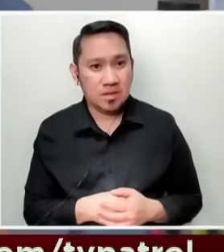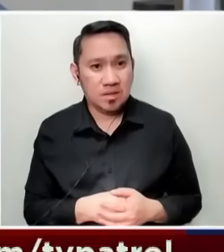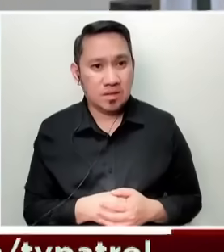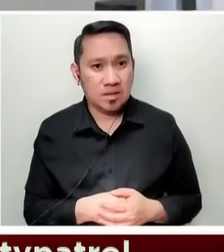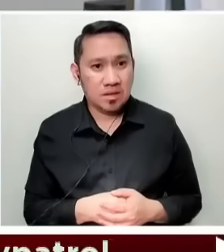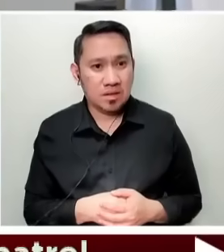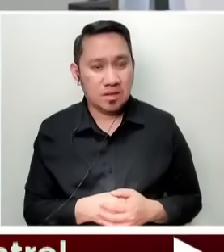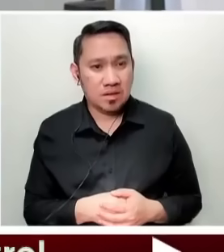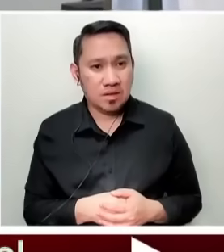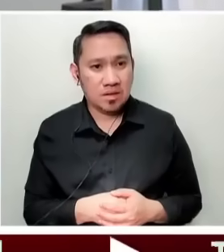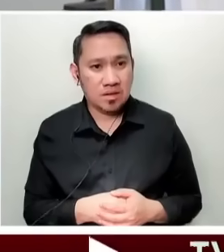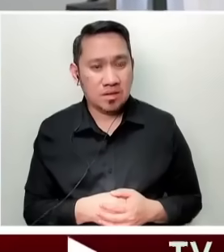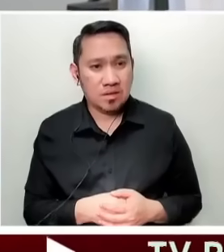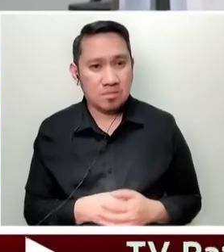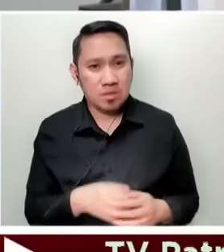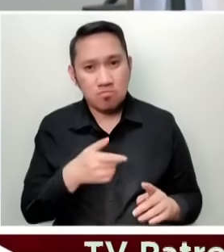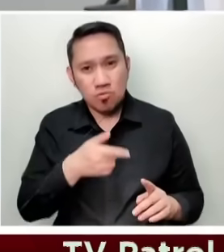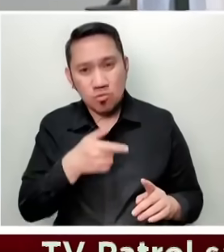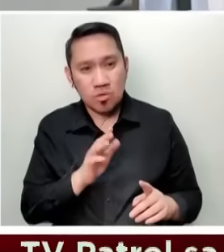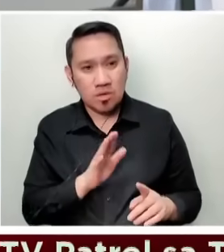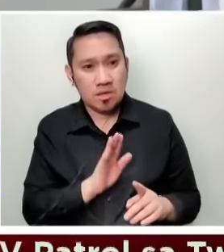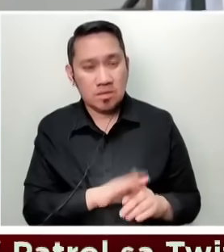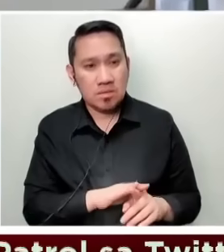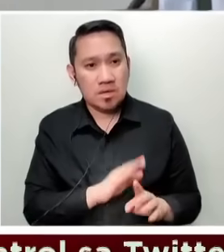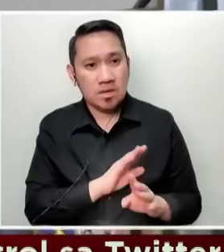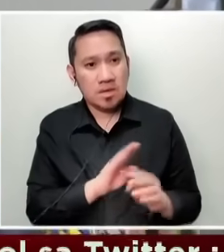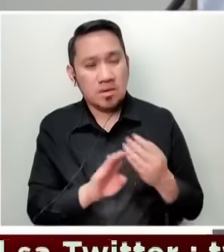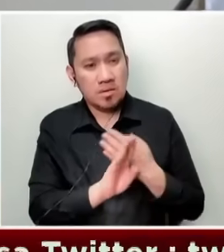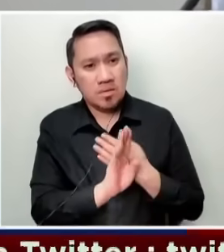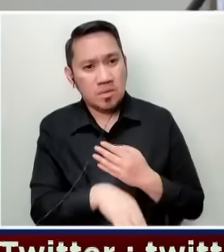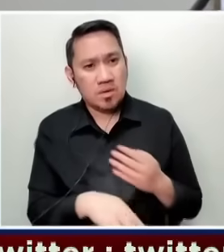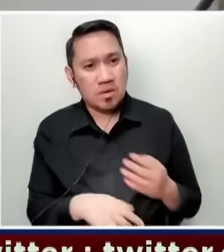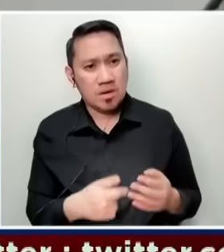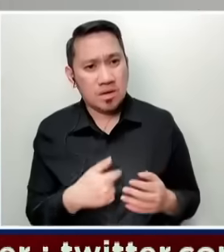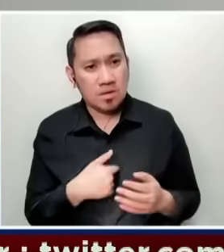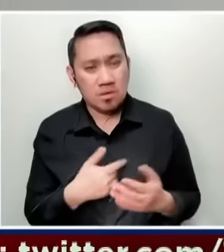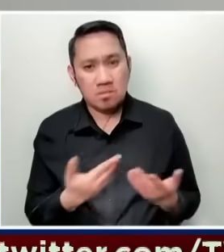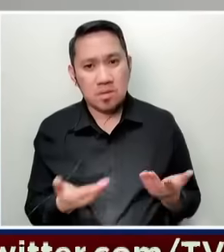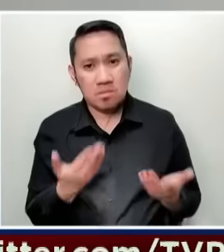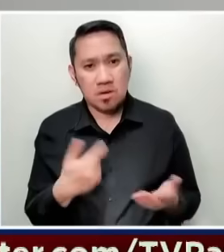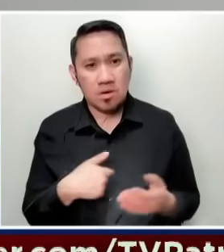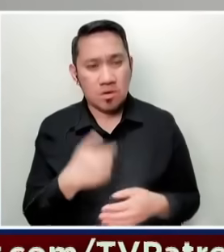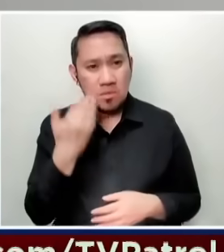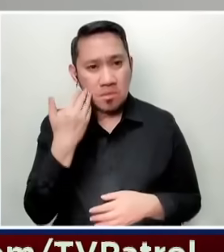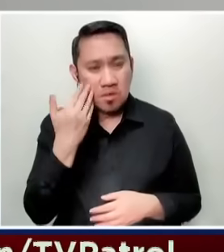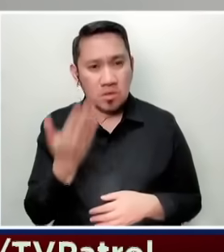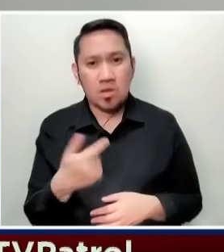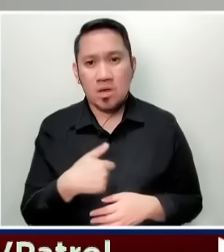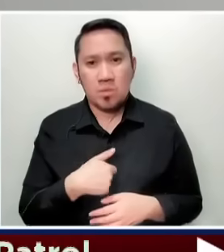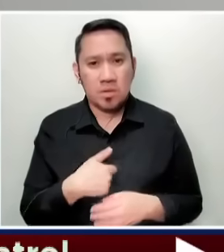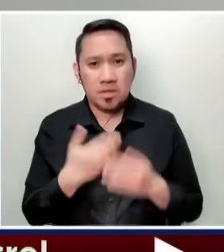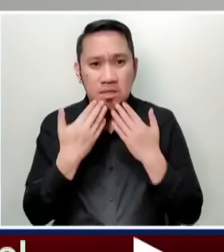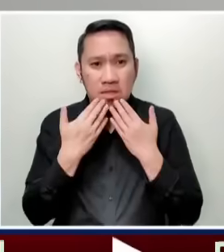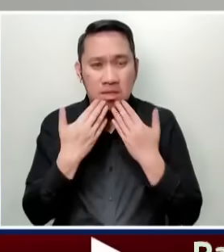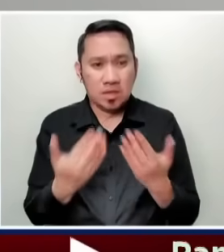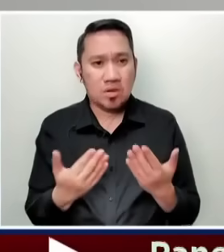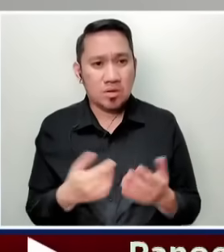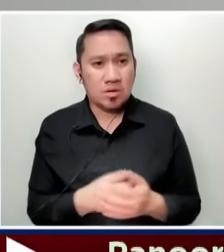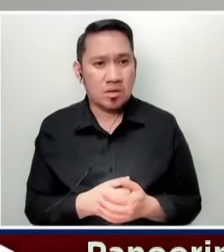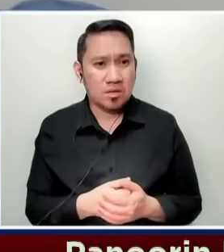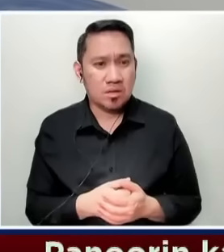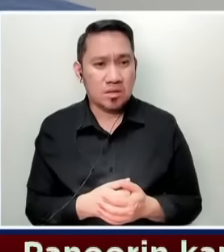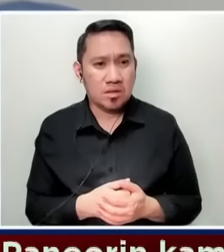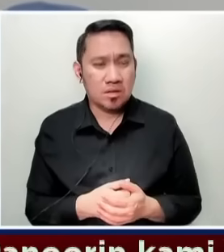Pinagpuputok niya po ako sa likod. Tapos sabi ko, mamatay na yata ako. Laging masasalamat ko po bakit nasan yung mga